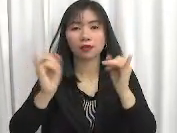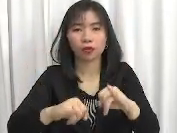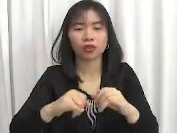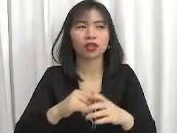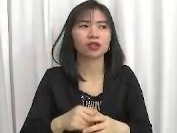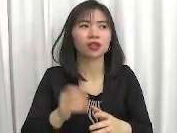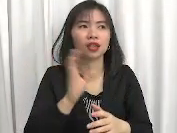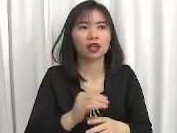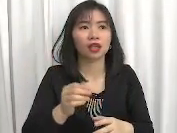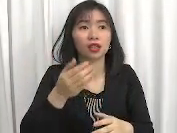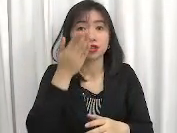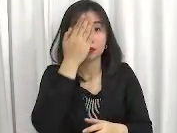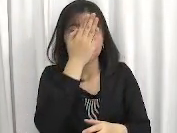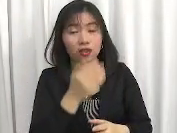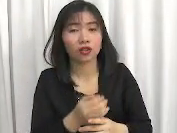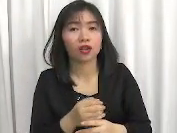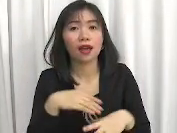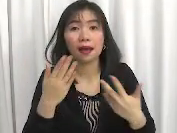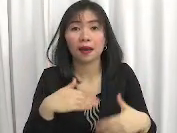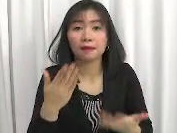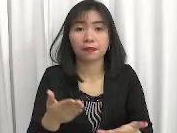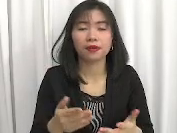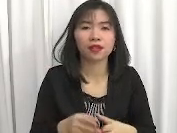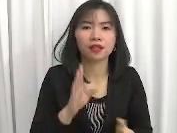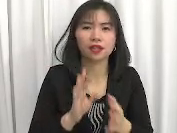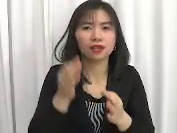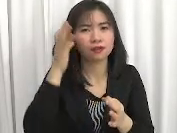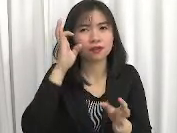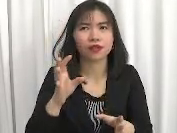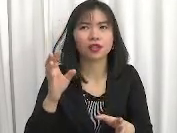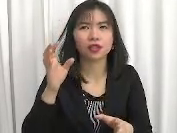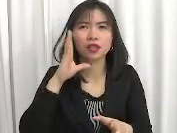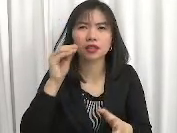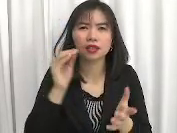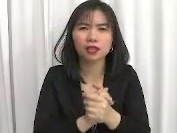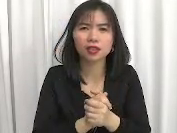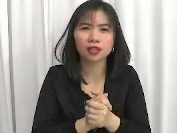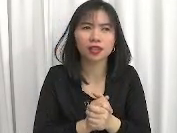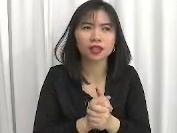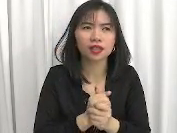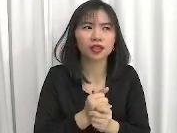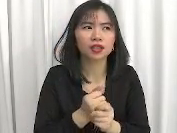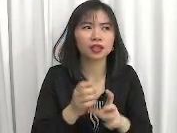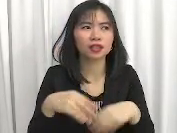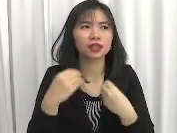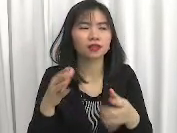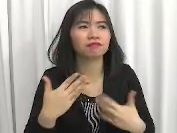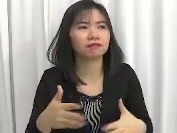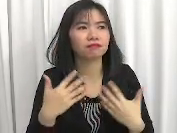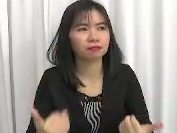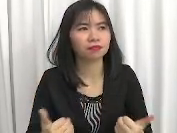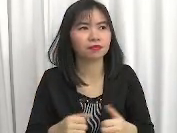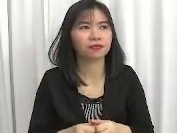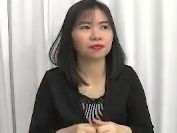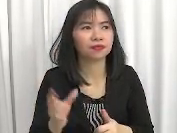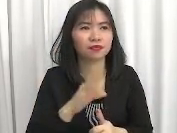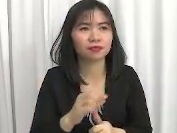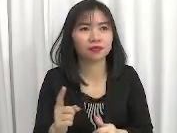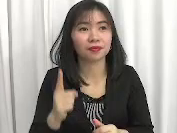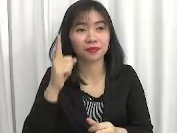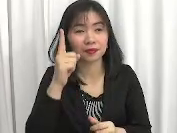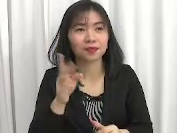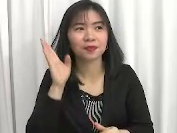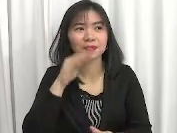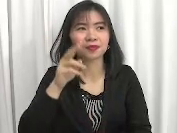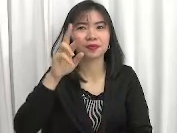matutuwa ka talaga sa kanya at talaga magbibigay siya ng kaluguran yun sa iyo bilang asawa. So, ikaw naman, ano naman